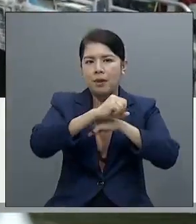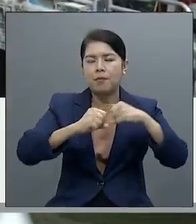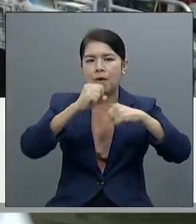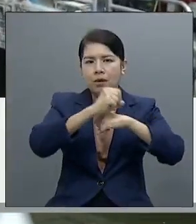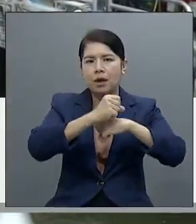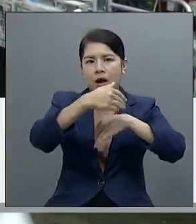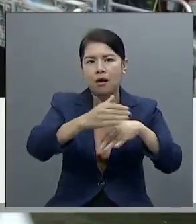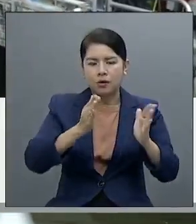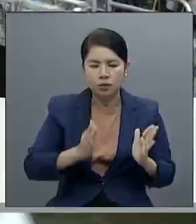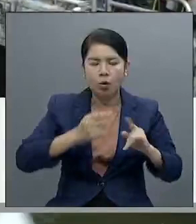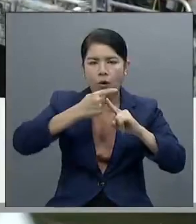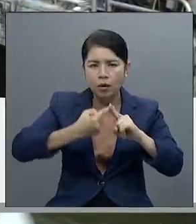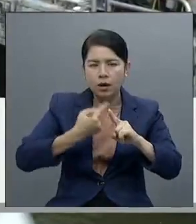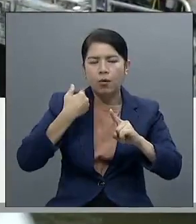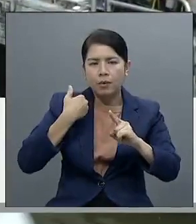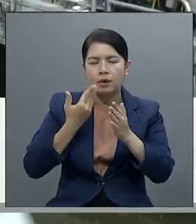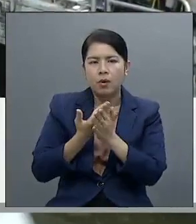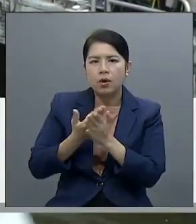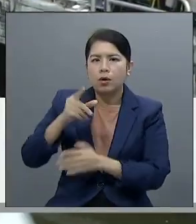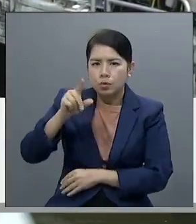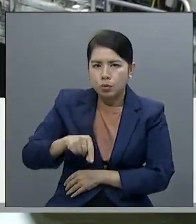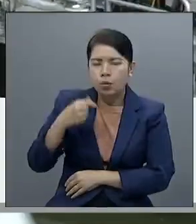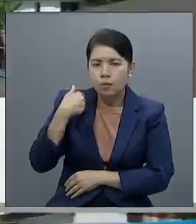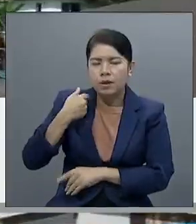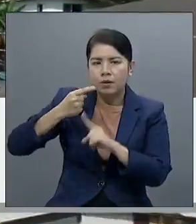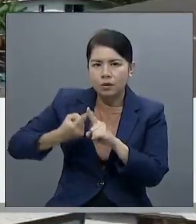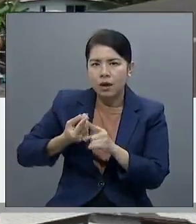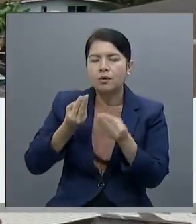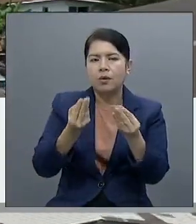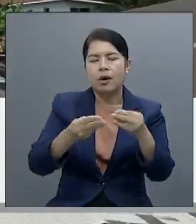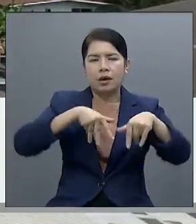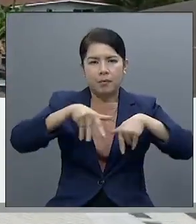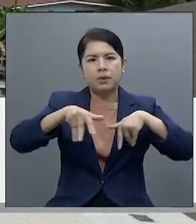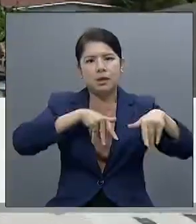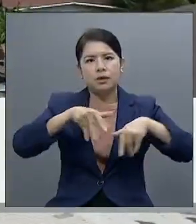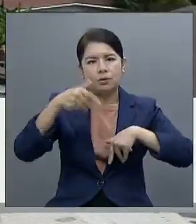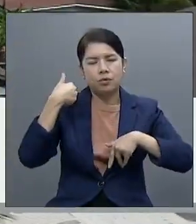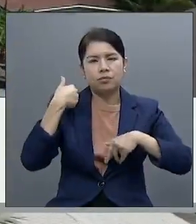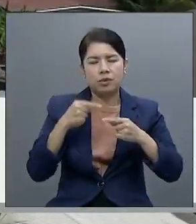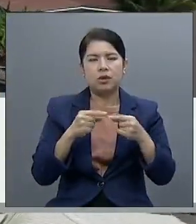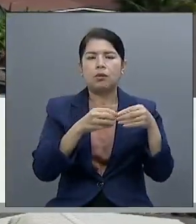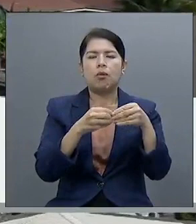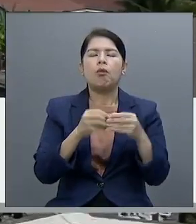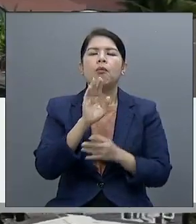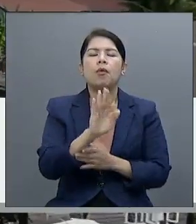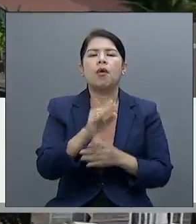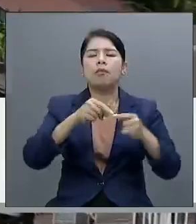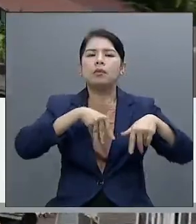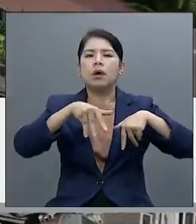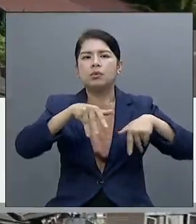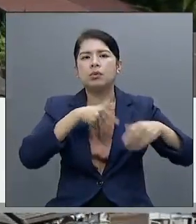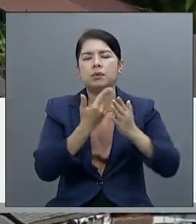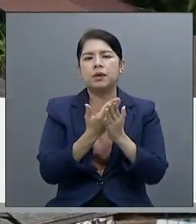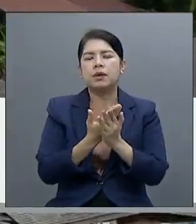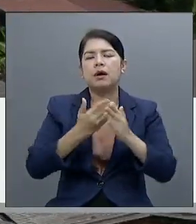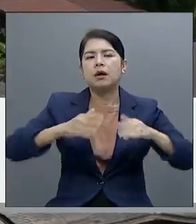ทพมหานครในการสร้างรูปธรรมที่อยู่อาศัยเช่าราคาถูกให้หลากหลายรองรับผู้เช่าห้องในเมืองและสอดคล้องกับนโยบาย